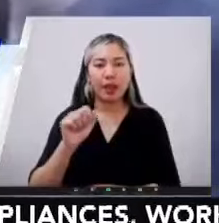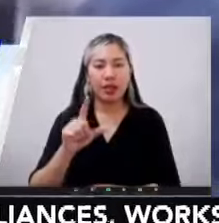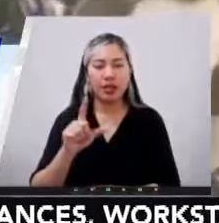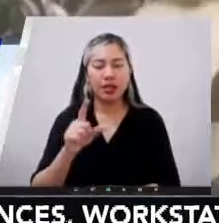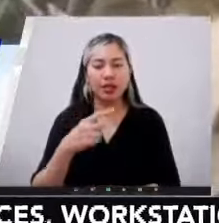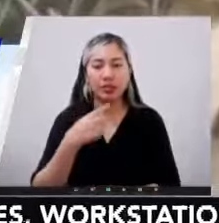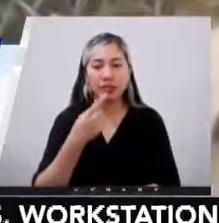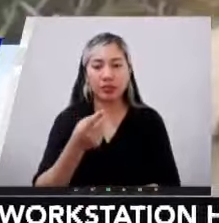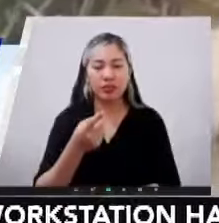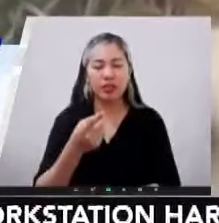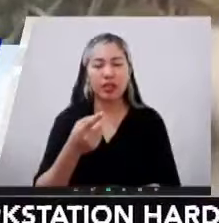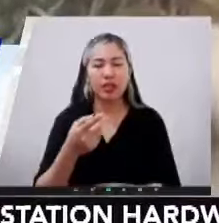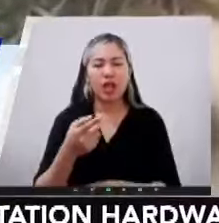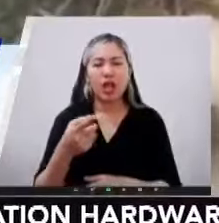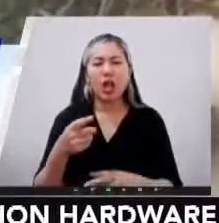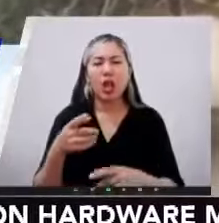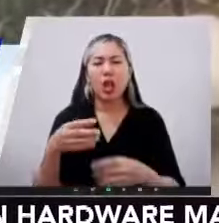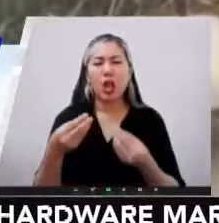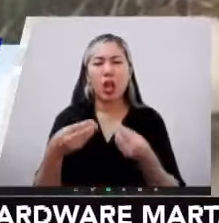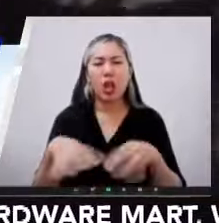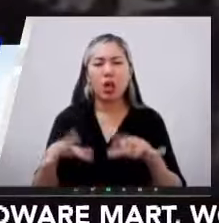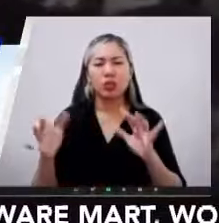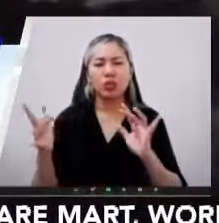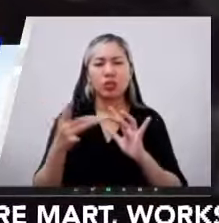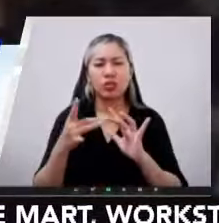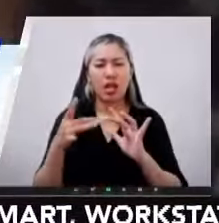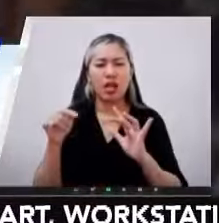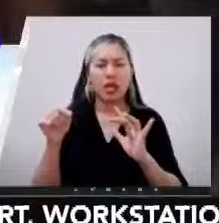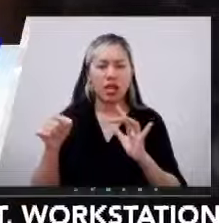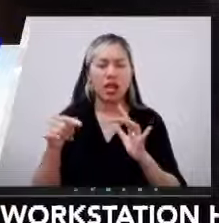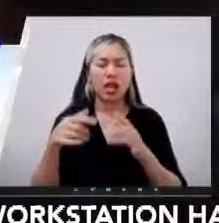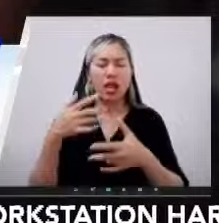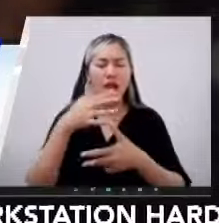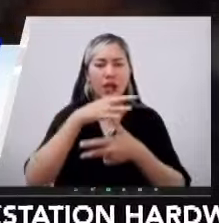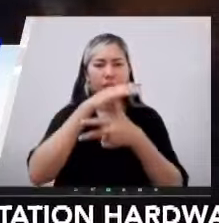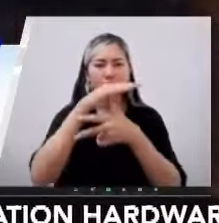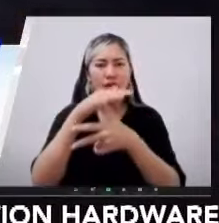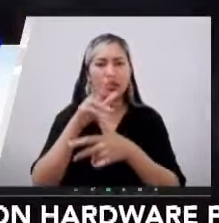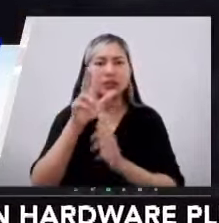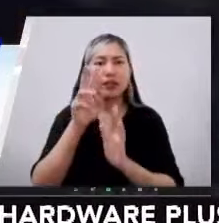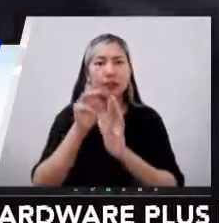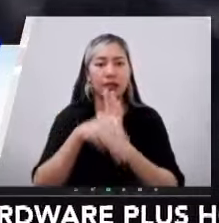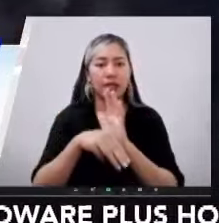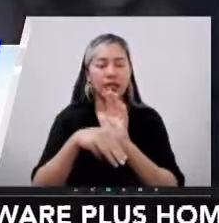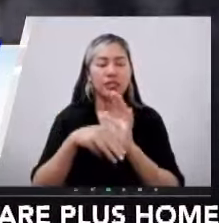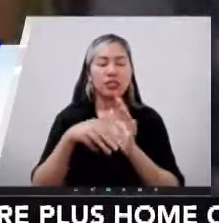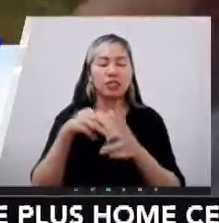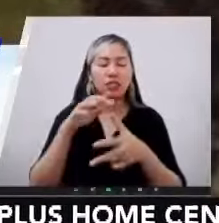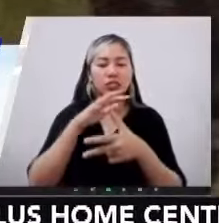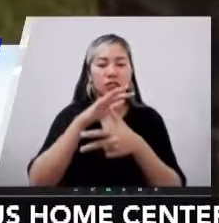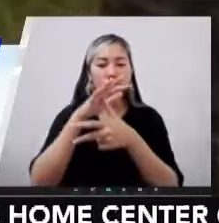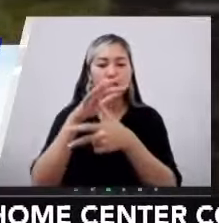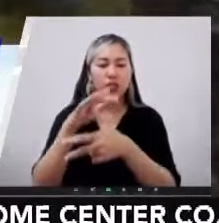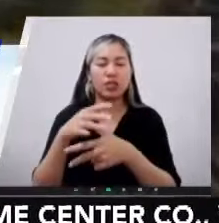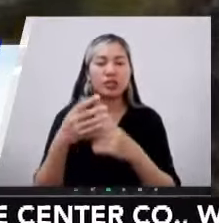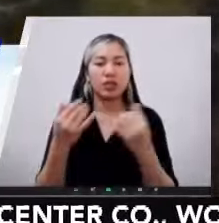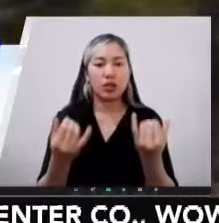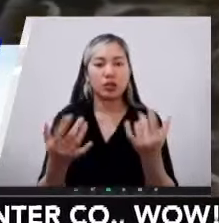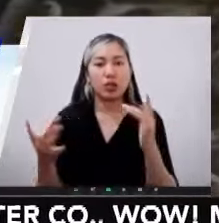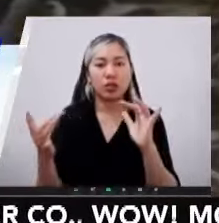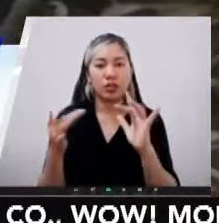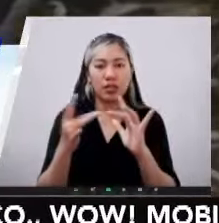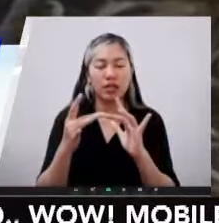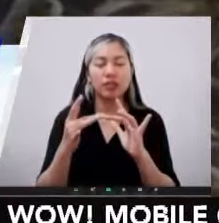kontak ang air traffic control sa helicopter 3 minuto matapos mag-take off. Nakikipag-ugnayan na raw sa imbestigasyon ng